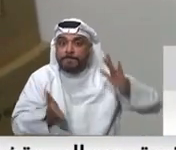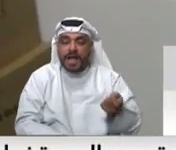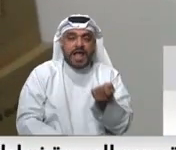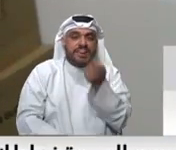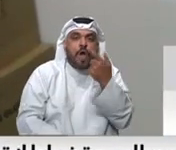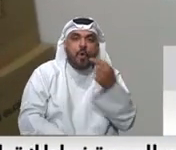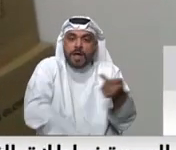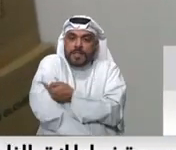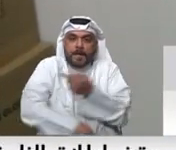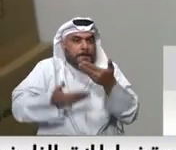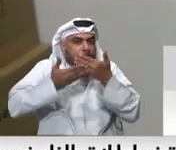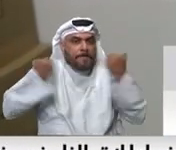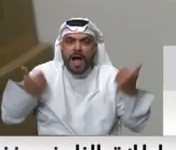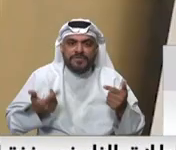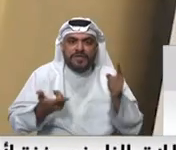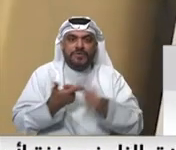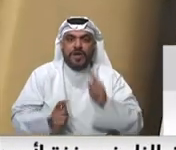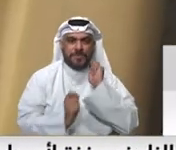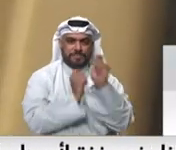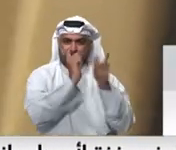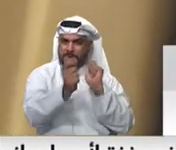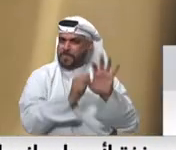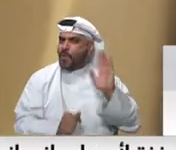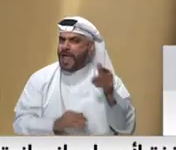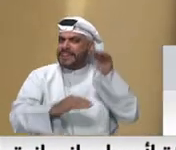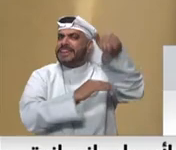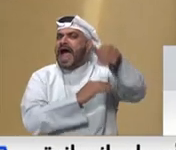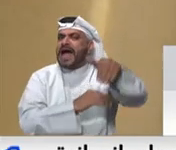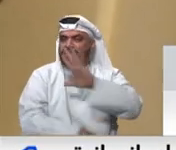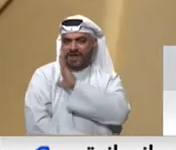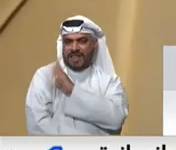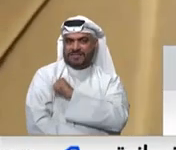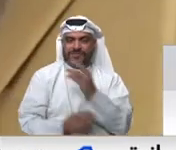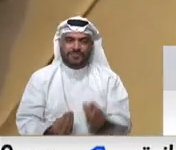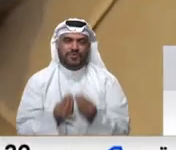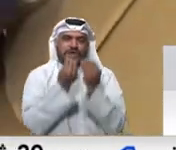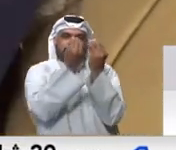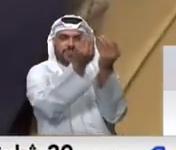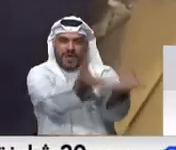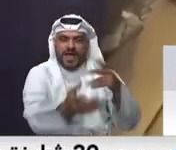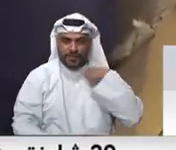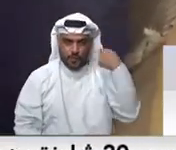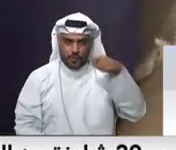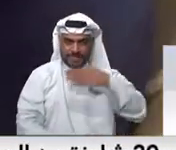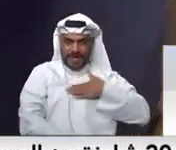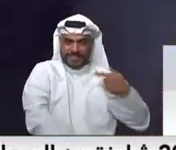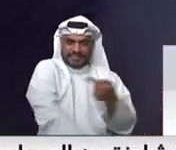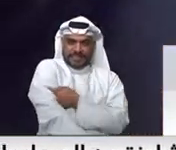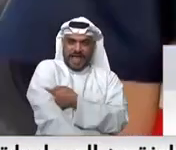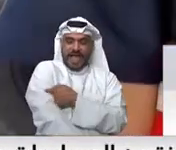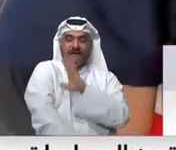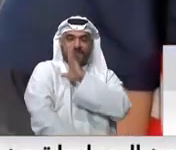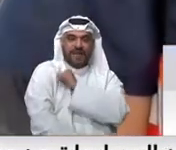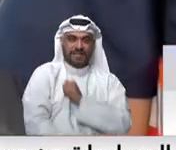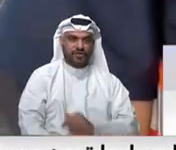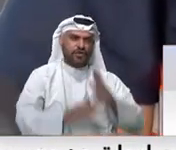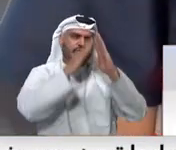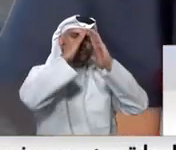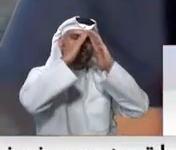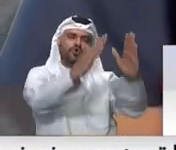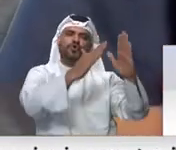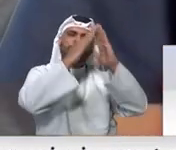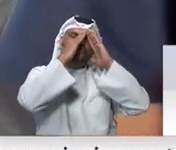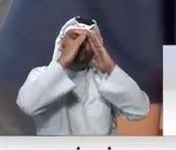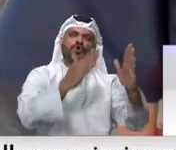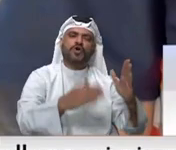والمستلزمات الطبية من السوق المحلية وتسليمها لوزارة الصحة الفلسطينية. نشكر الأخوة في جمعية